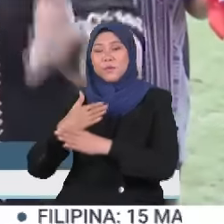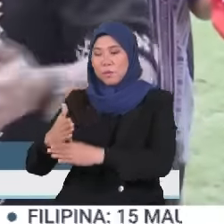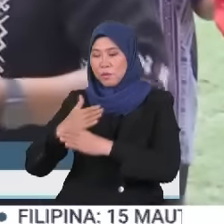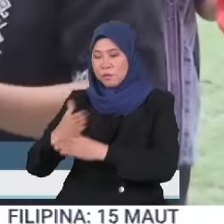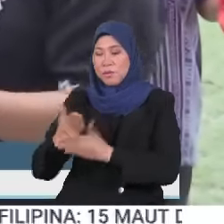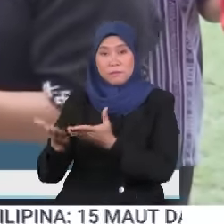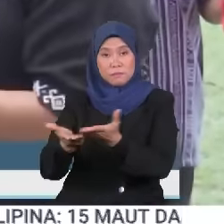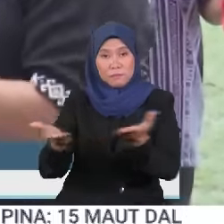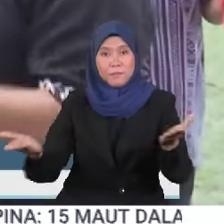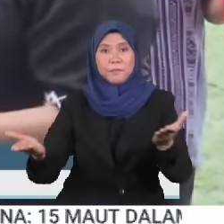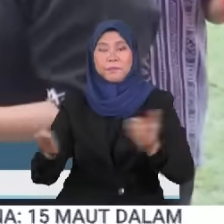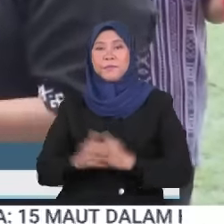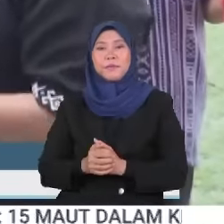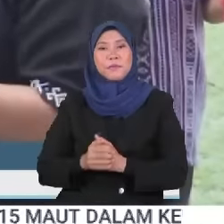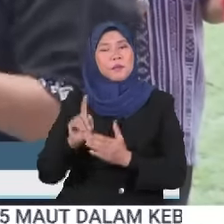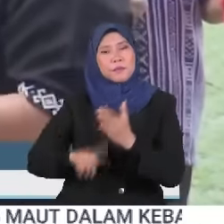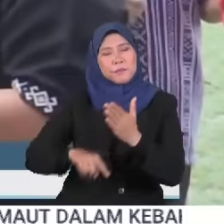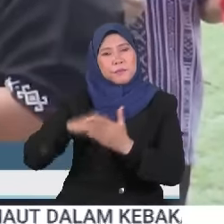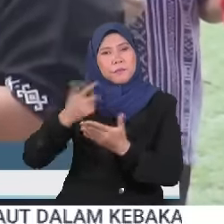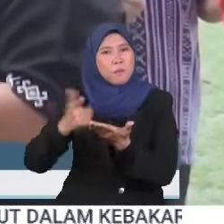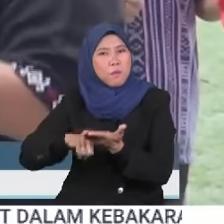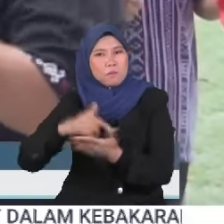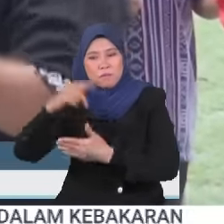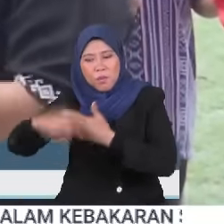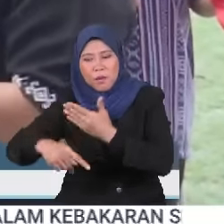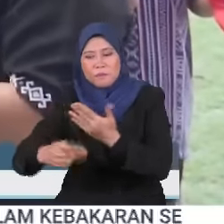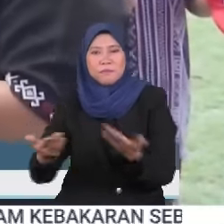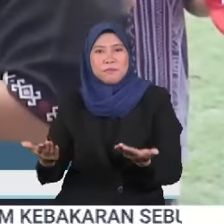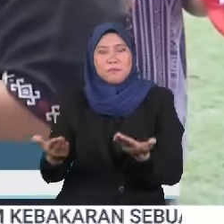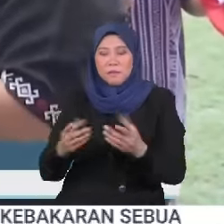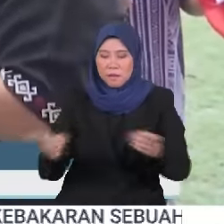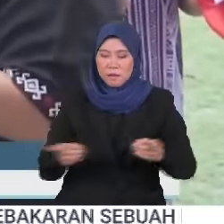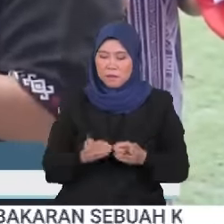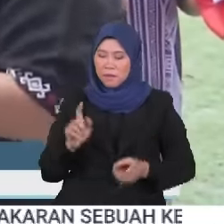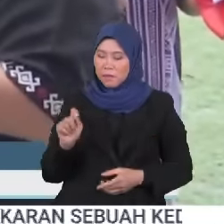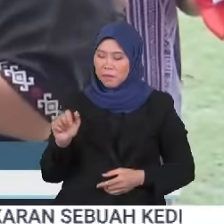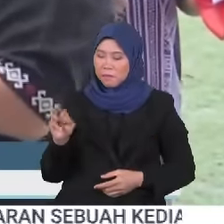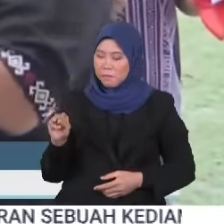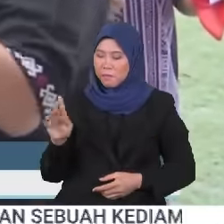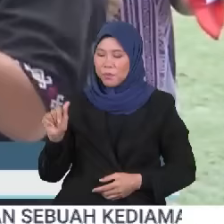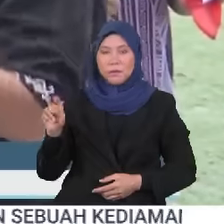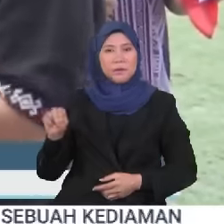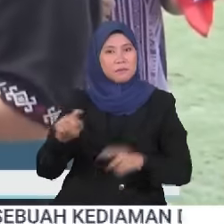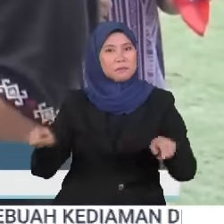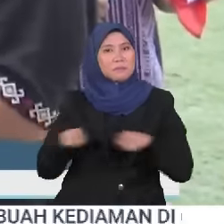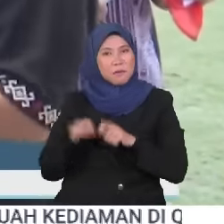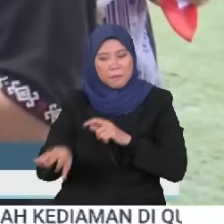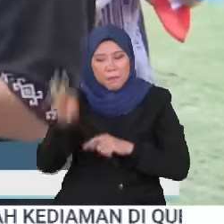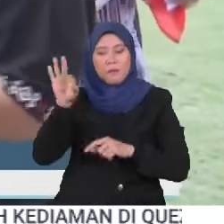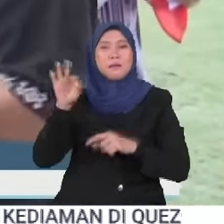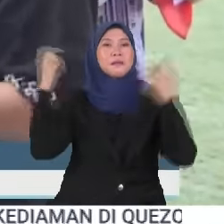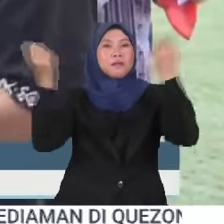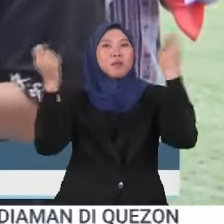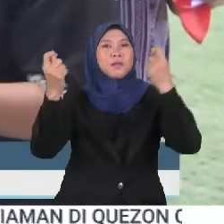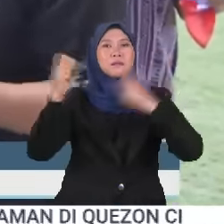penonton pengisian yang mana daerah Tambunan ini merupakan destinasi ataupun lokasi yang terpilih untuk